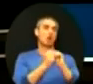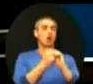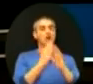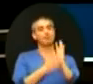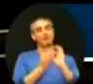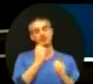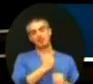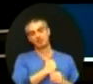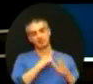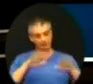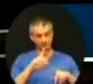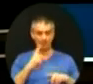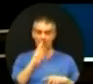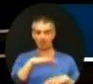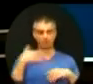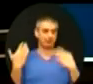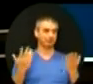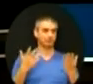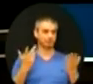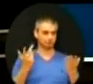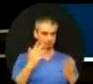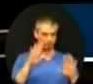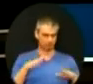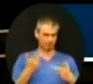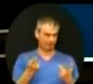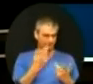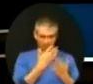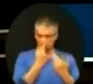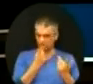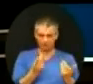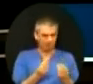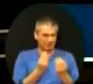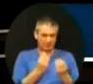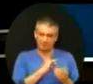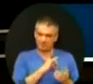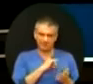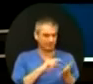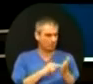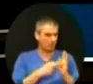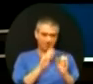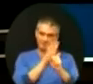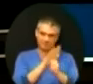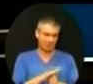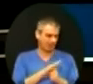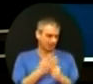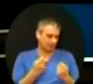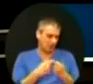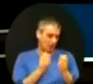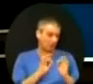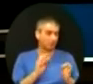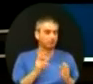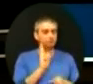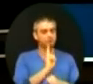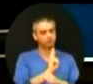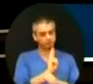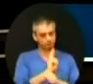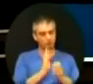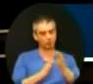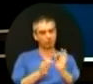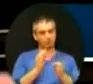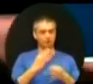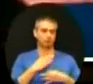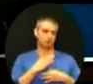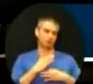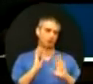דין שראי, ובלבד שאחד הצדדים שראי, וברור שיש כאן אינטרסים פוליטיים, לחץ שלא מן העניין, שימרו על בתי